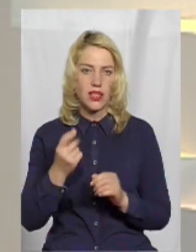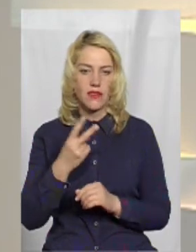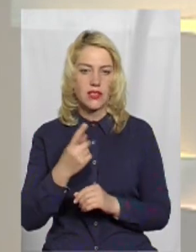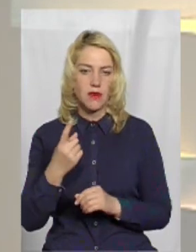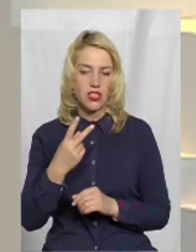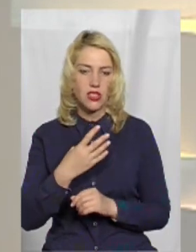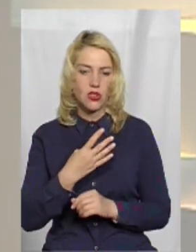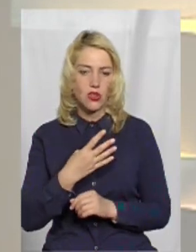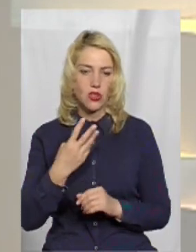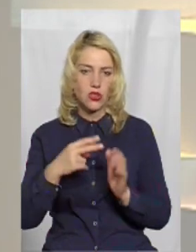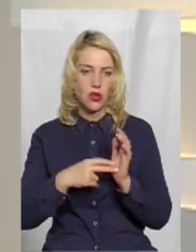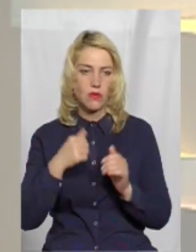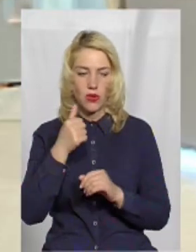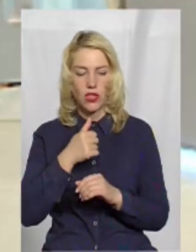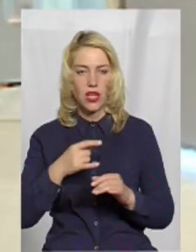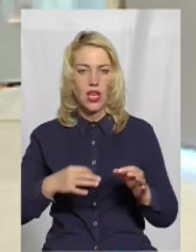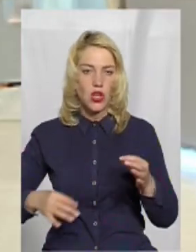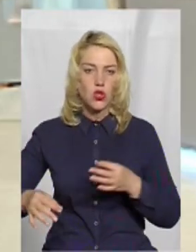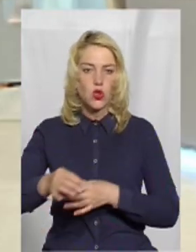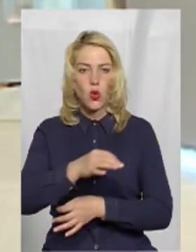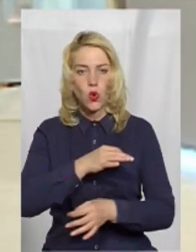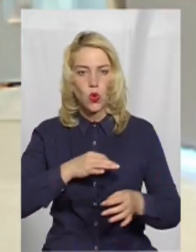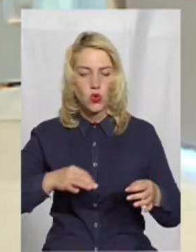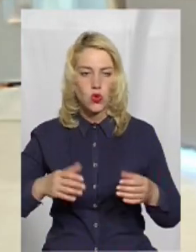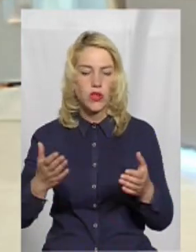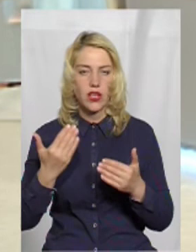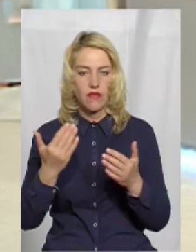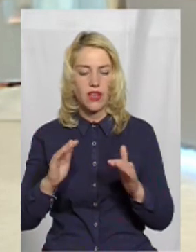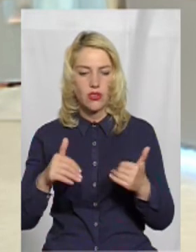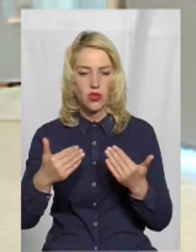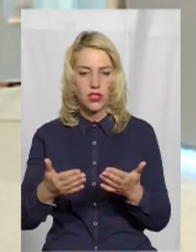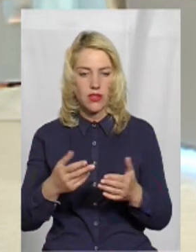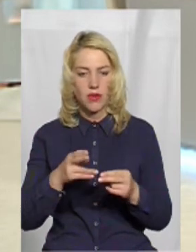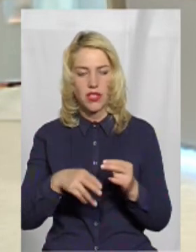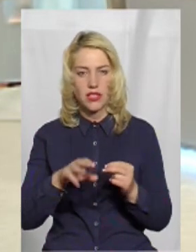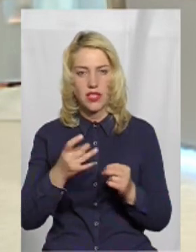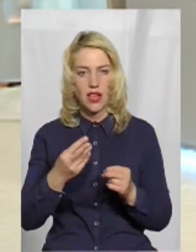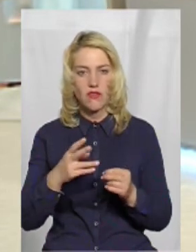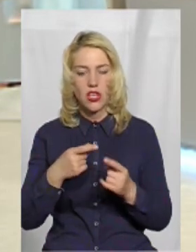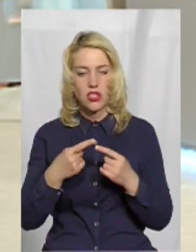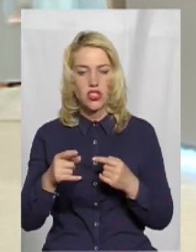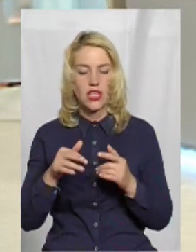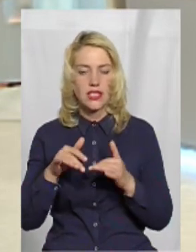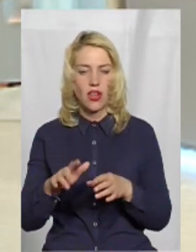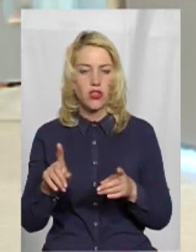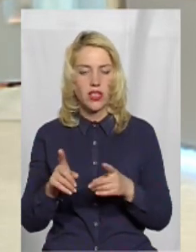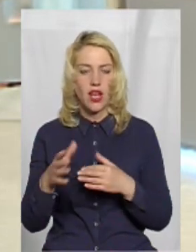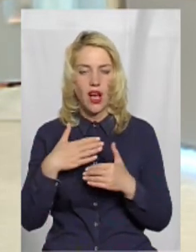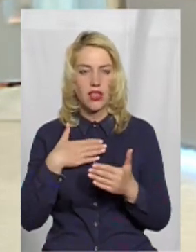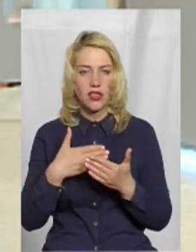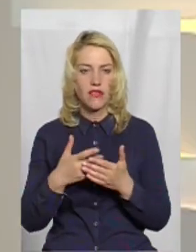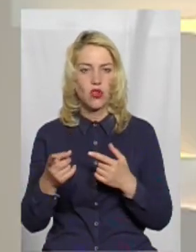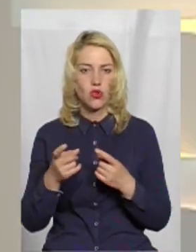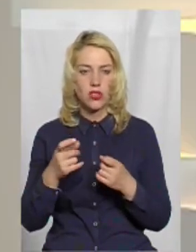2021-2027 роки. І з круглого столу, який ви, Степане, ініціювали наприкінці травня, та інших заходів, до яких активно долучаєтесь, зрозуміло,